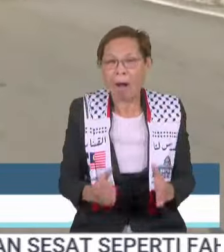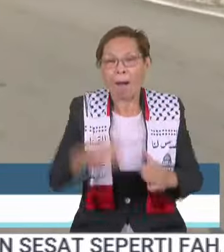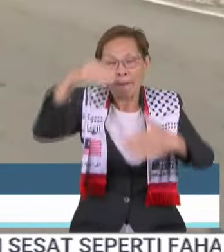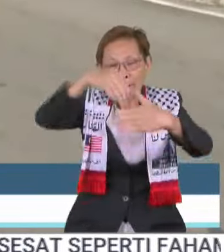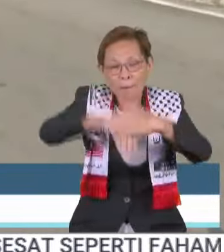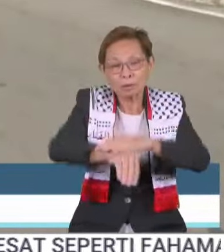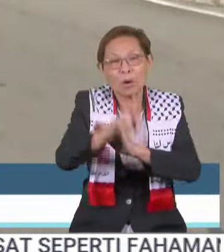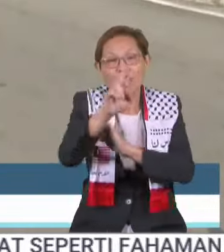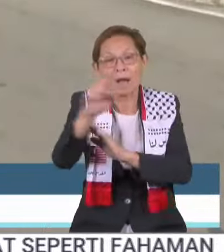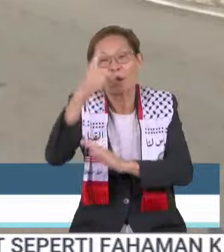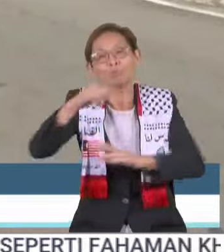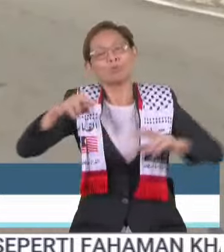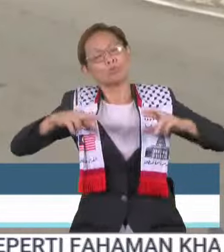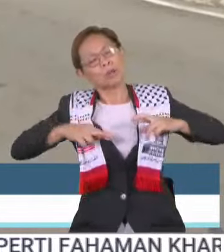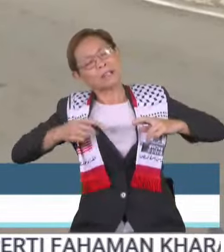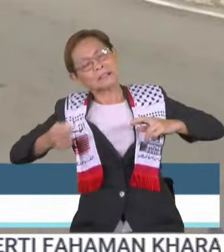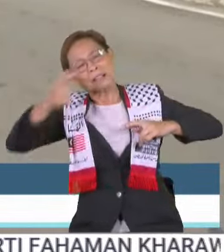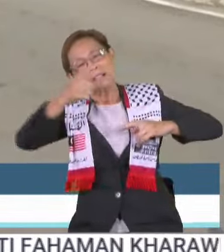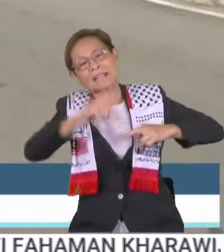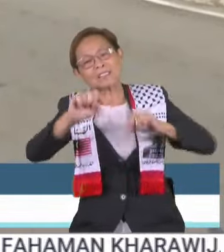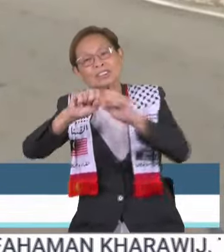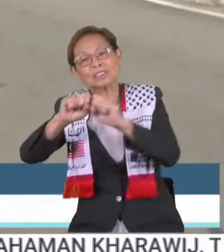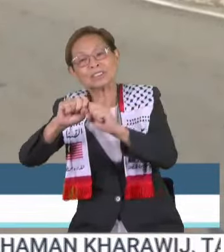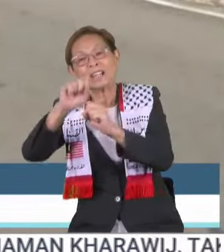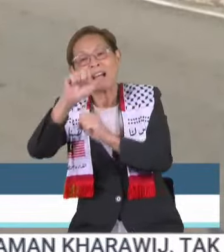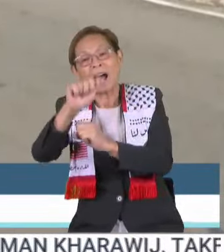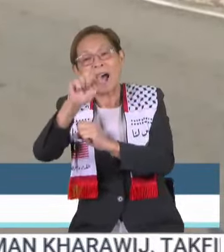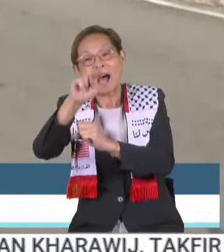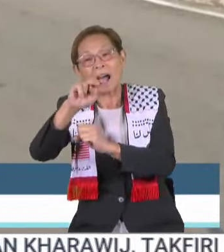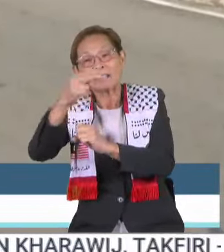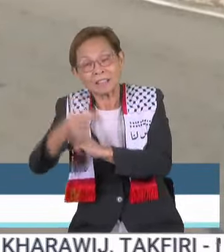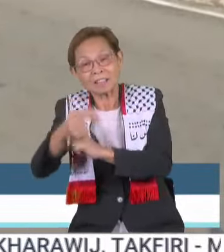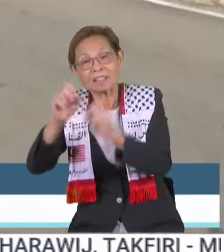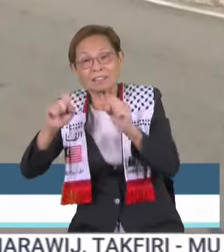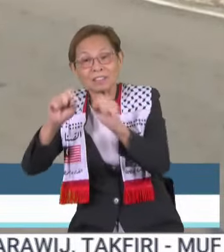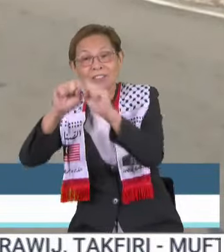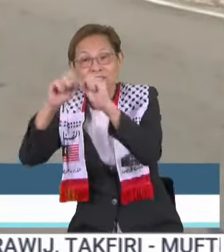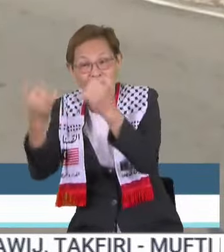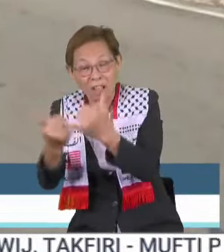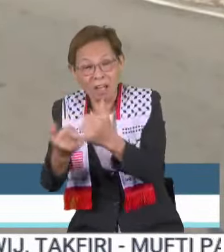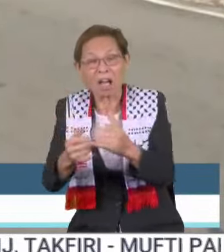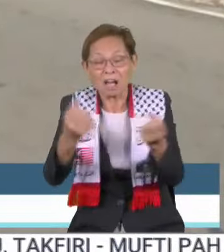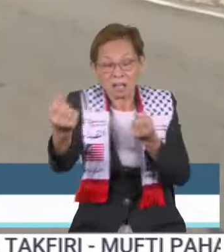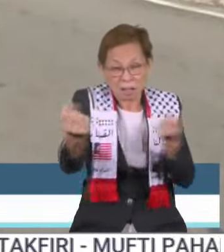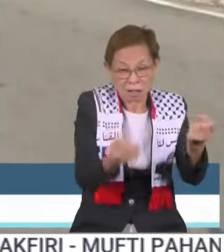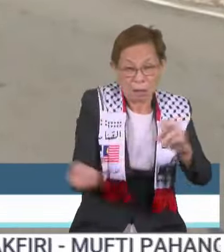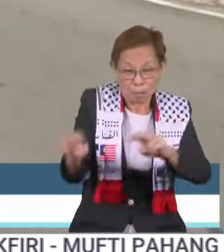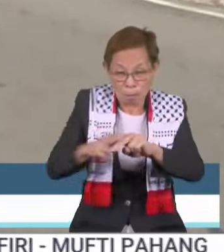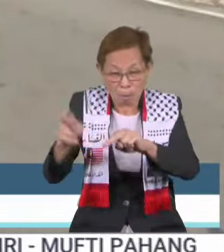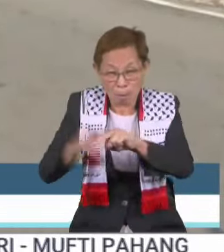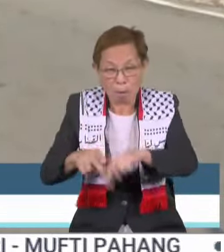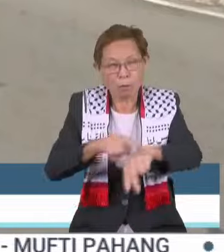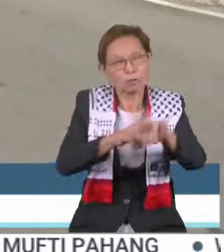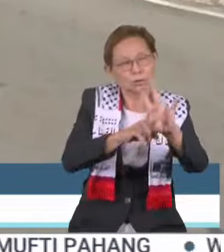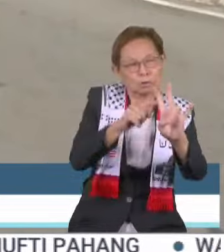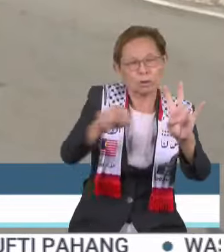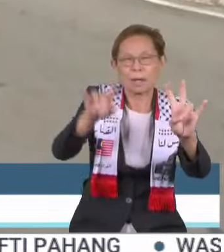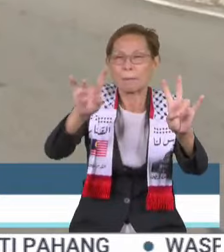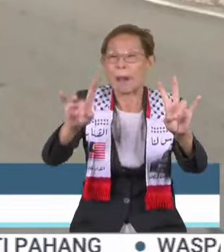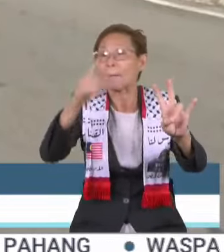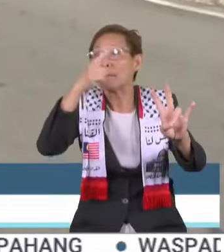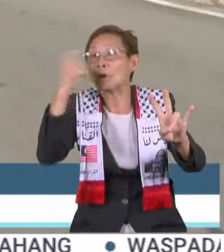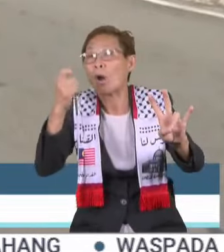untuk berehat seketika dan Anin Berhad menjangkakan aliran trafik dijangka akan mula bertambah sekitar 7 dan 8 malam ini.